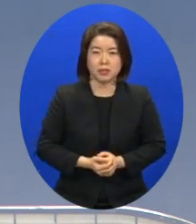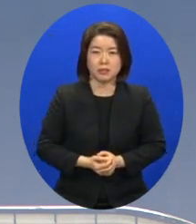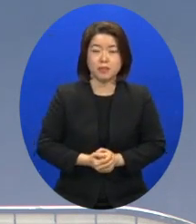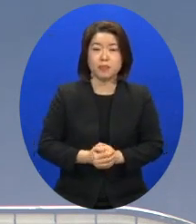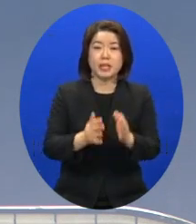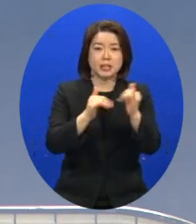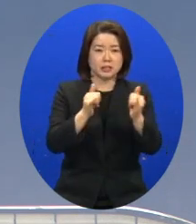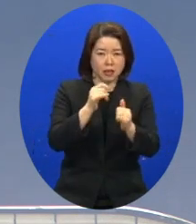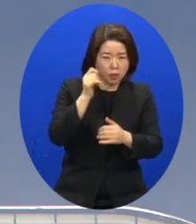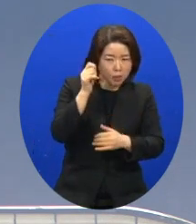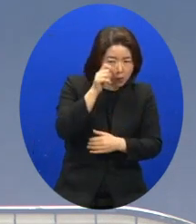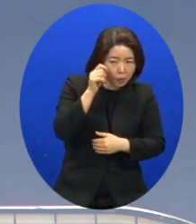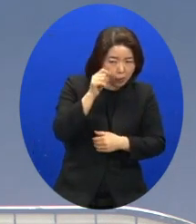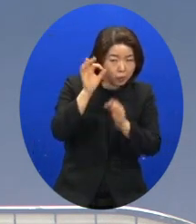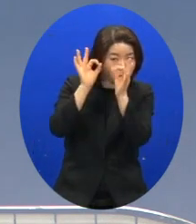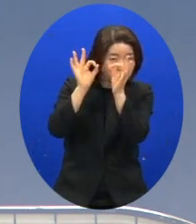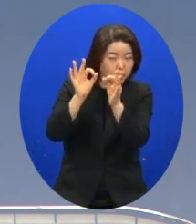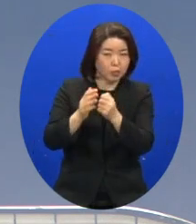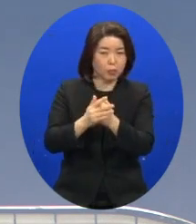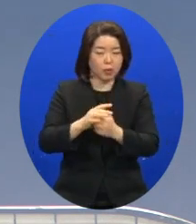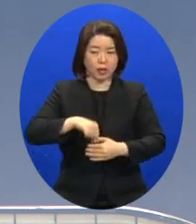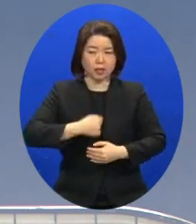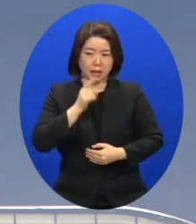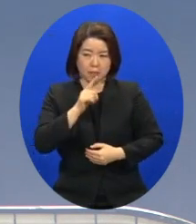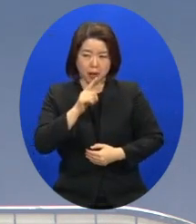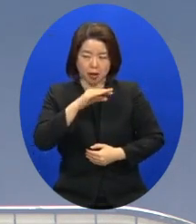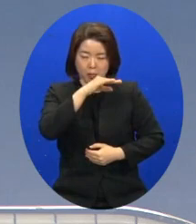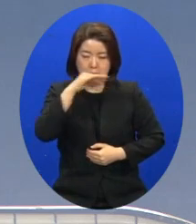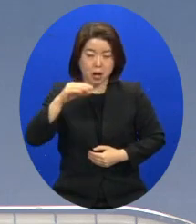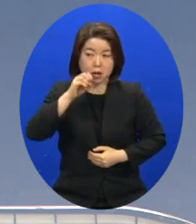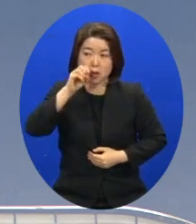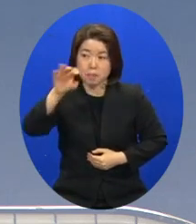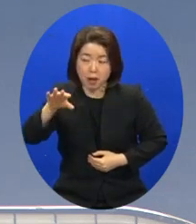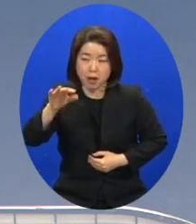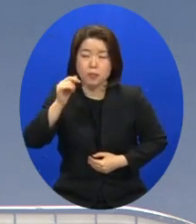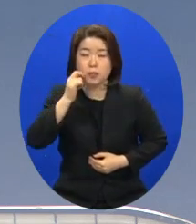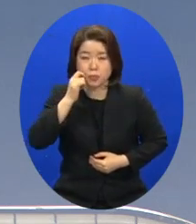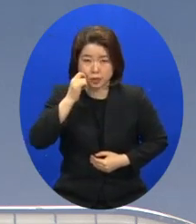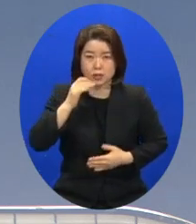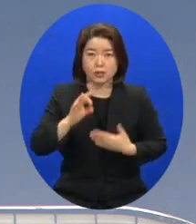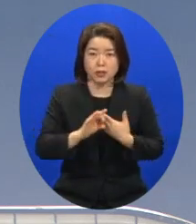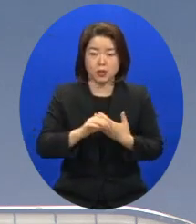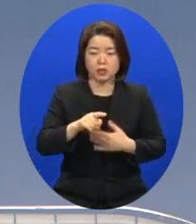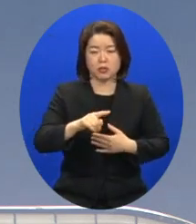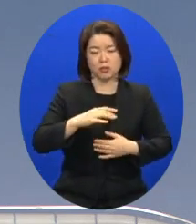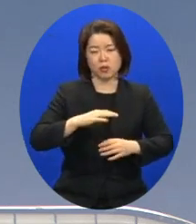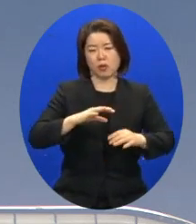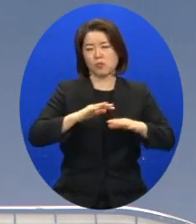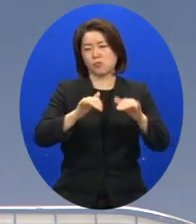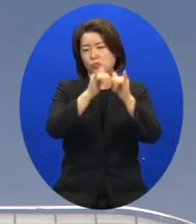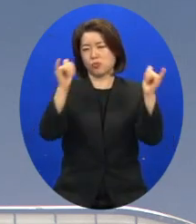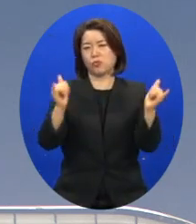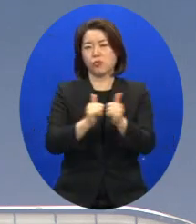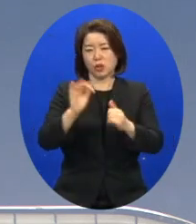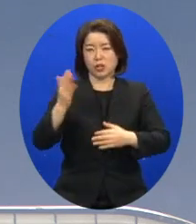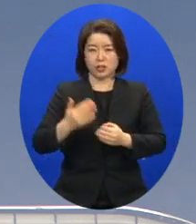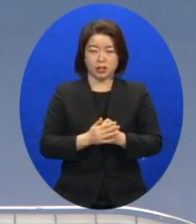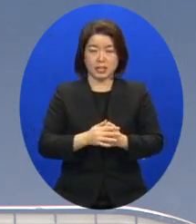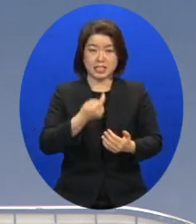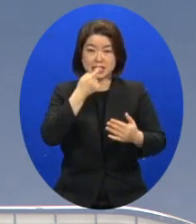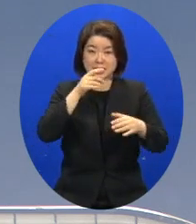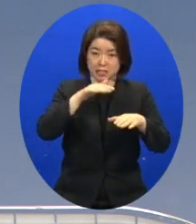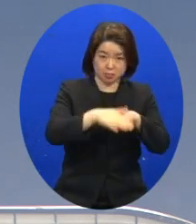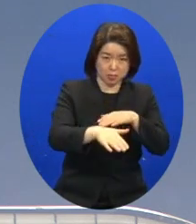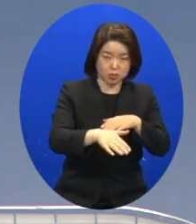사람의 눈치를 보고 자기 말을 제대로 못하는 것은 이건 무서운 사회가 되는 겁니다 밑줄 주인은